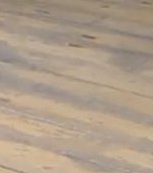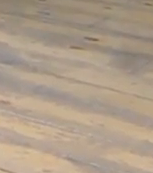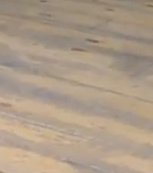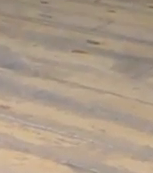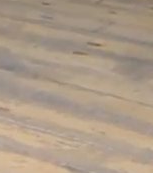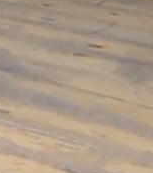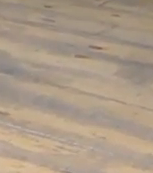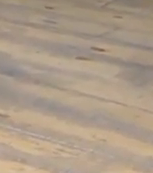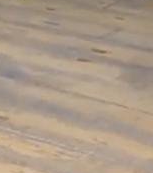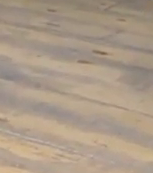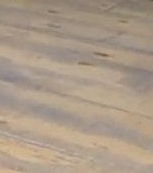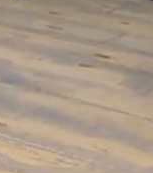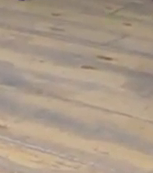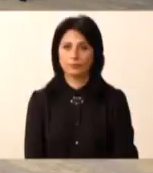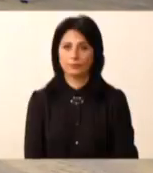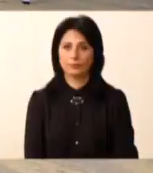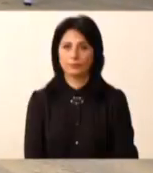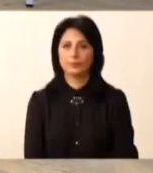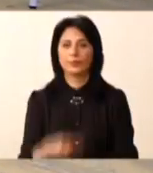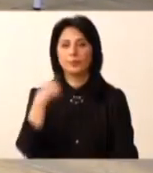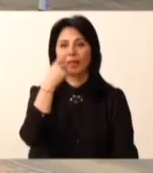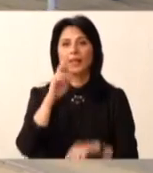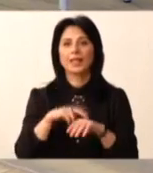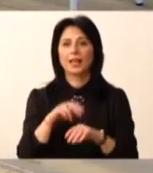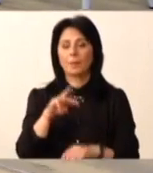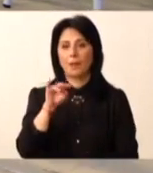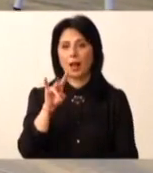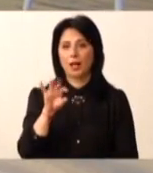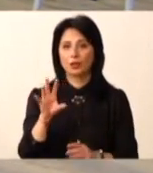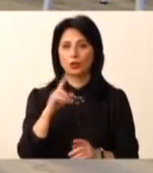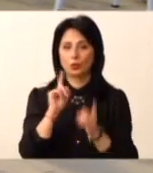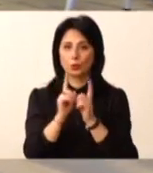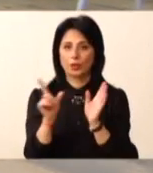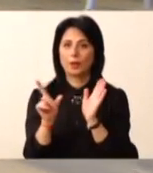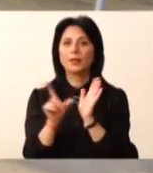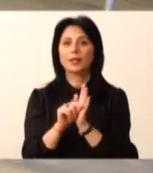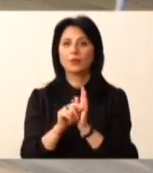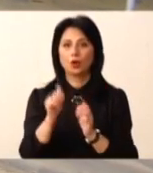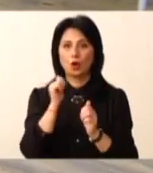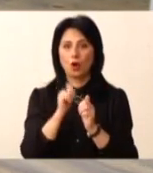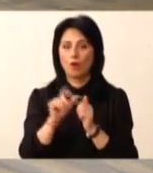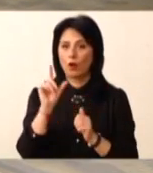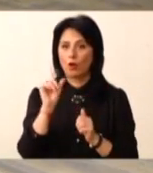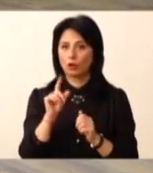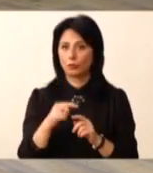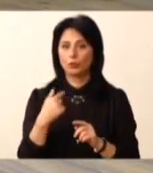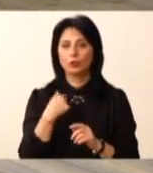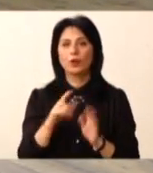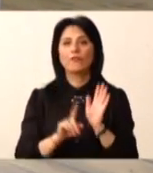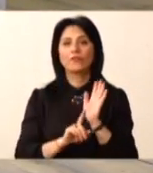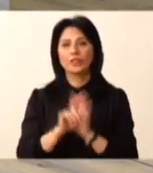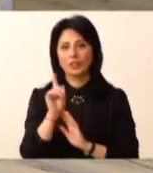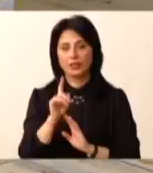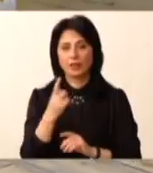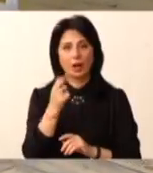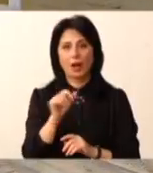დილამშვიდობისა, ეს საზოგადოებრივია, თქვენ კი უყურებთ გადაცემას პირადი ექიმ მარი მალაზონია სურდო თარგმანით. ყოველ ორშაბათს ჩვენ ვიწყებთ